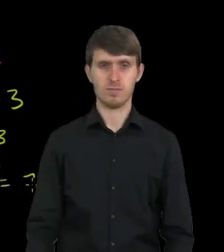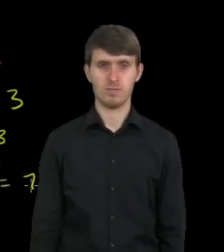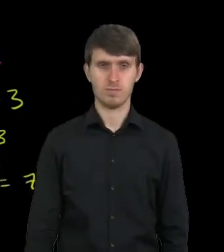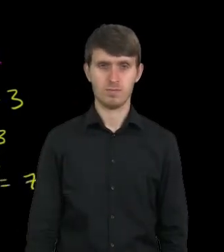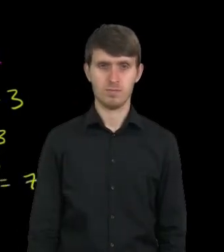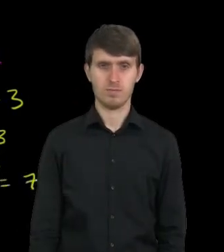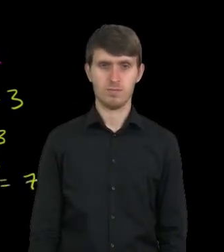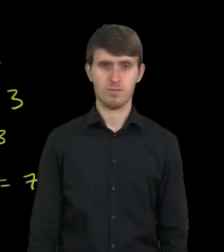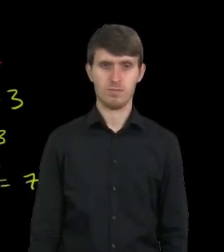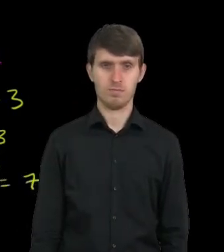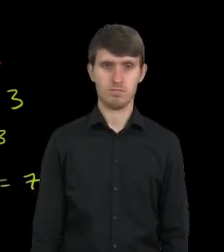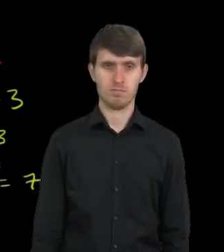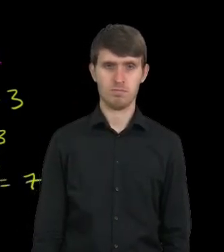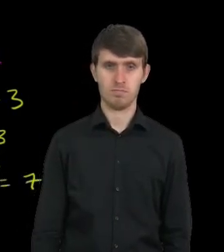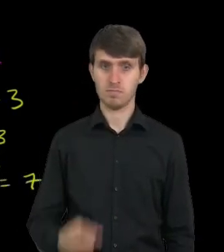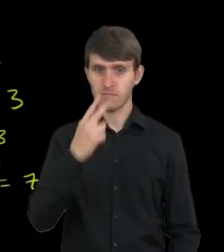równa się 7.